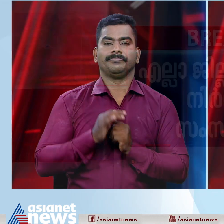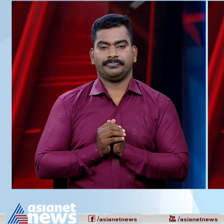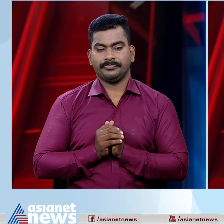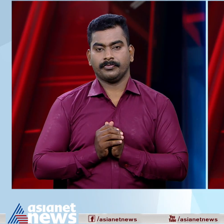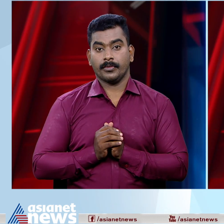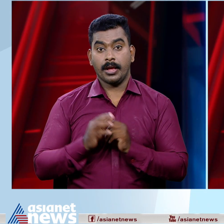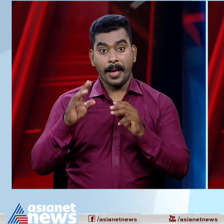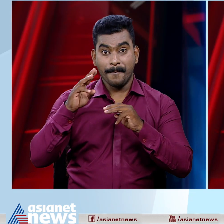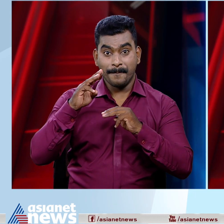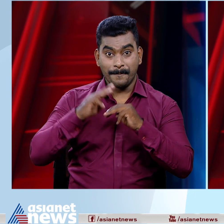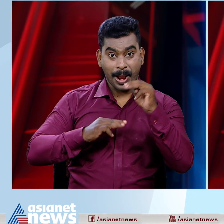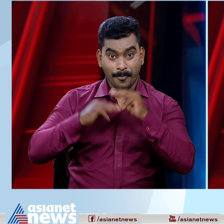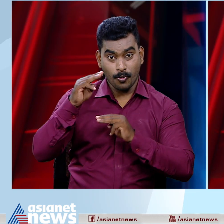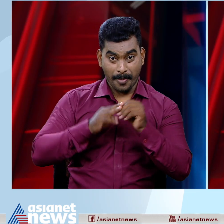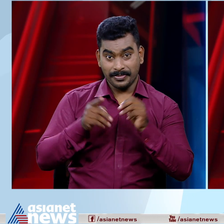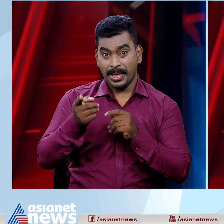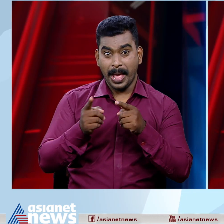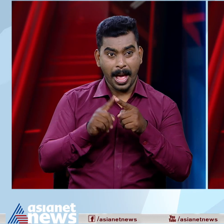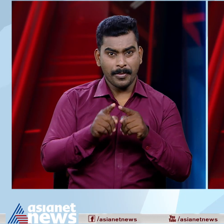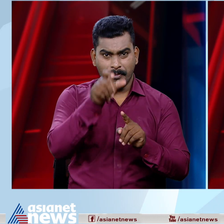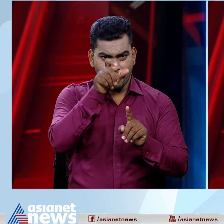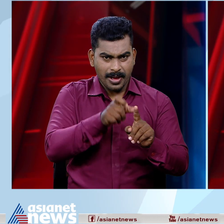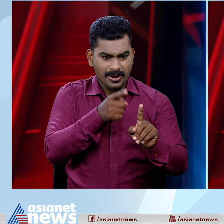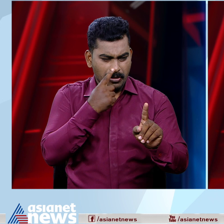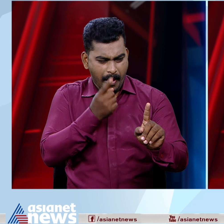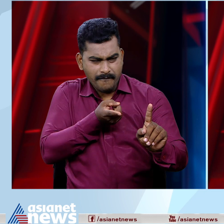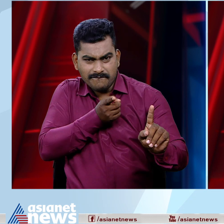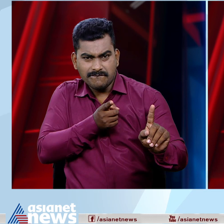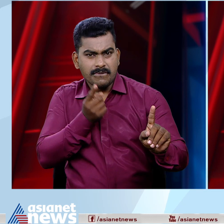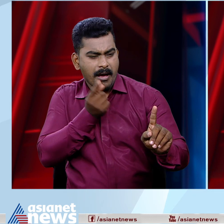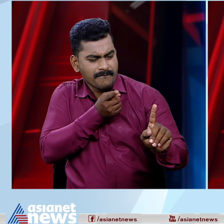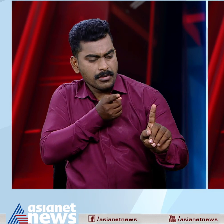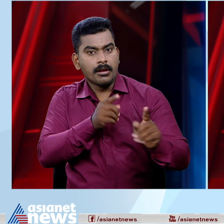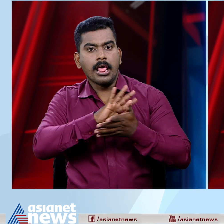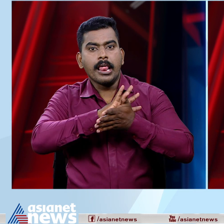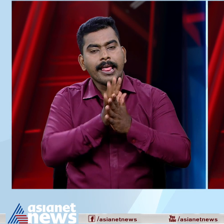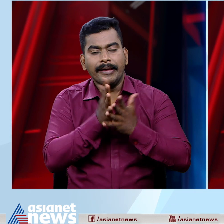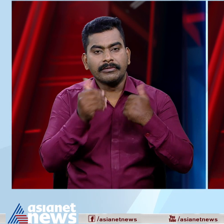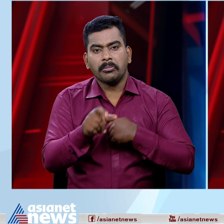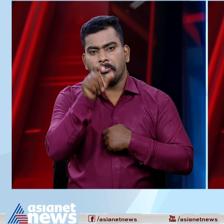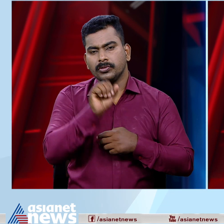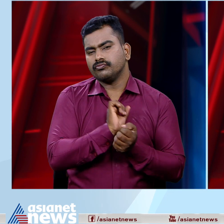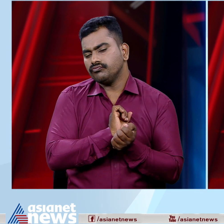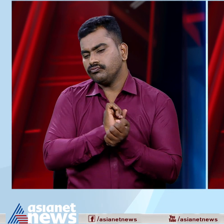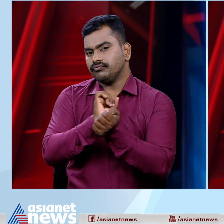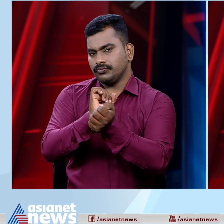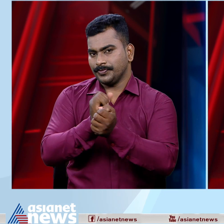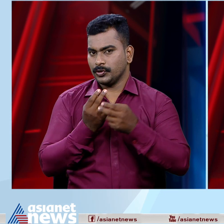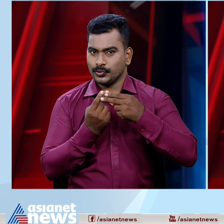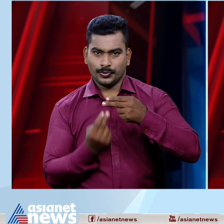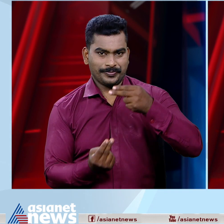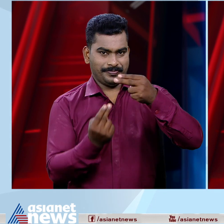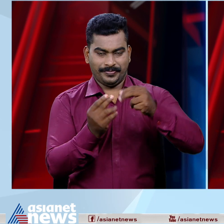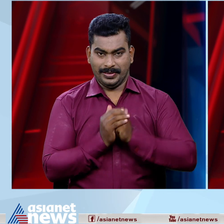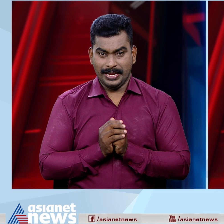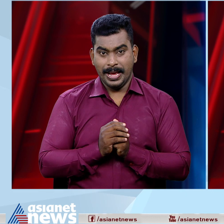മലപ്പുറത്ത് 11 വയസ്സുള്ള കുട്ടിയെ ഭീഷണിപ്പെടുത്തി പീഡിപ്പിച്ച പ്രതിക്ക് ഇരട്ട ജീവപര്യന്തം തടവ് ശിക്ഷ, 1 ലക്ഷം രൂപ പിഴയും ഒടുക്കണം. ബിജു വാർത്തയുടെ വിവരങ്ങളുമായി